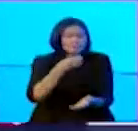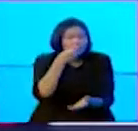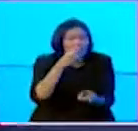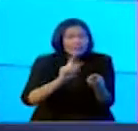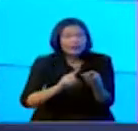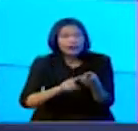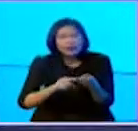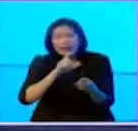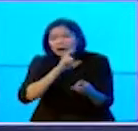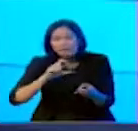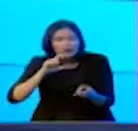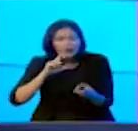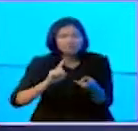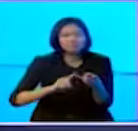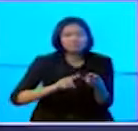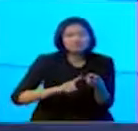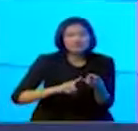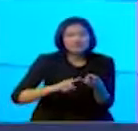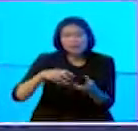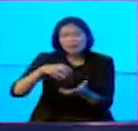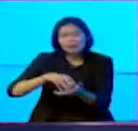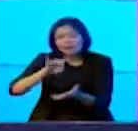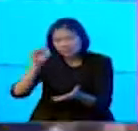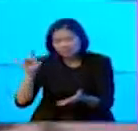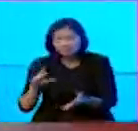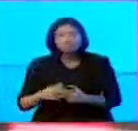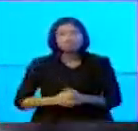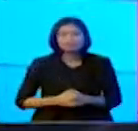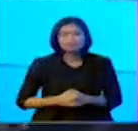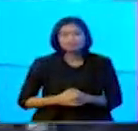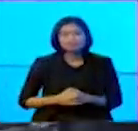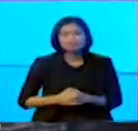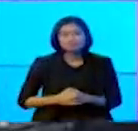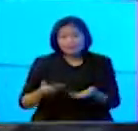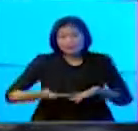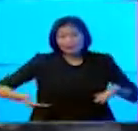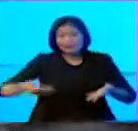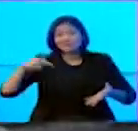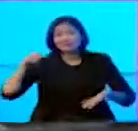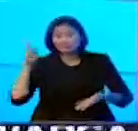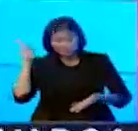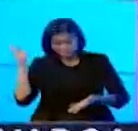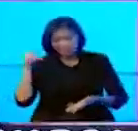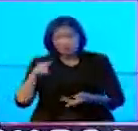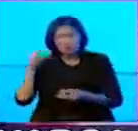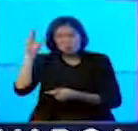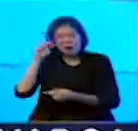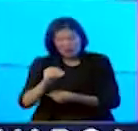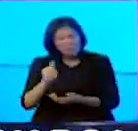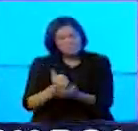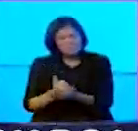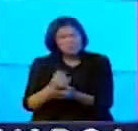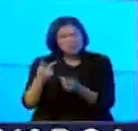ataupun kafe-kafe ataupun tempat keramaian yang lain. Di kawasan ini hampir setiap malam terutama pada akhir pekan